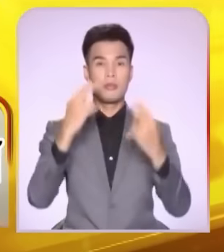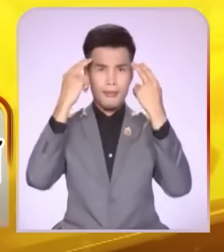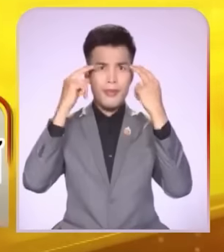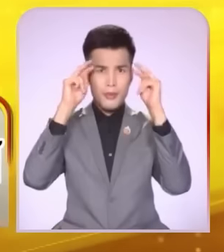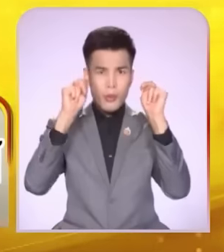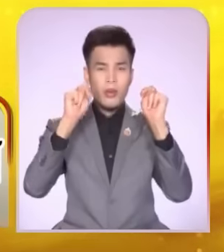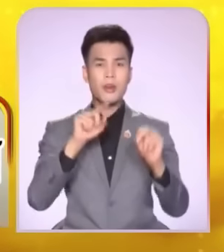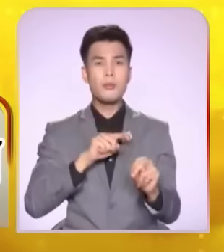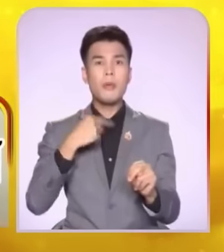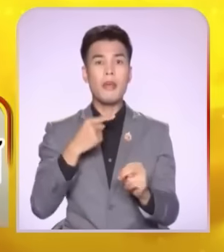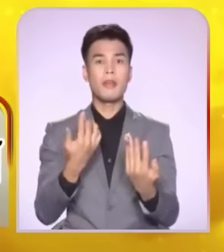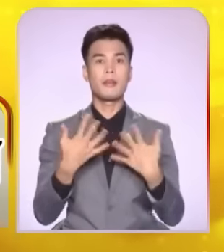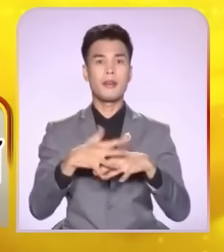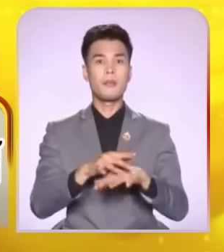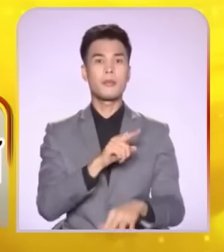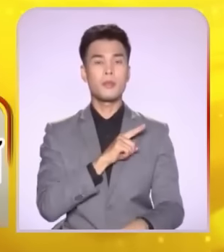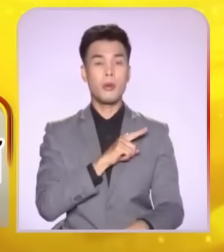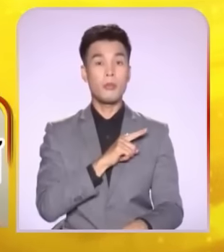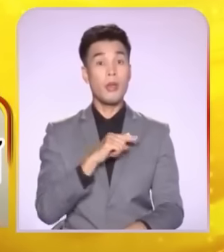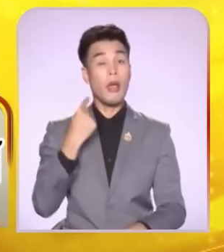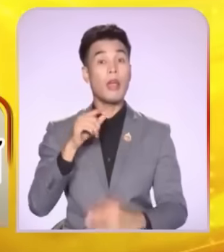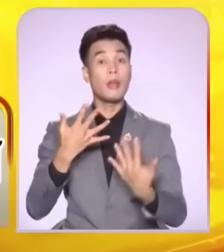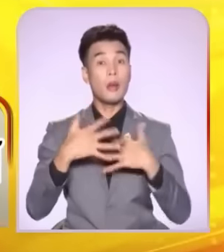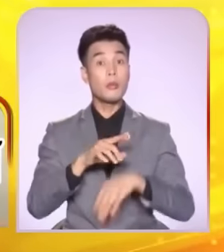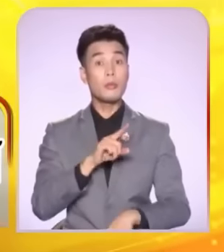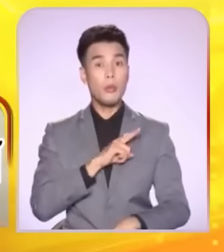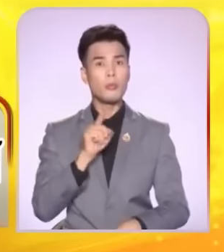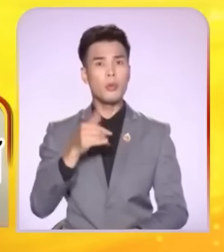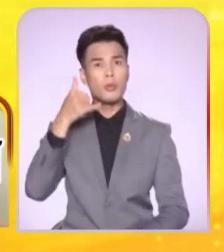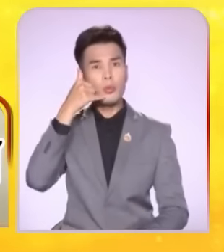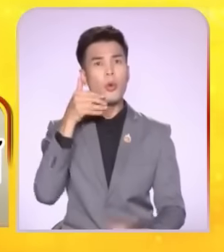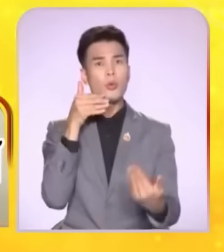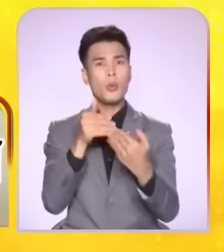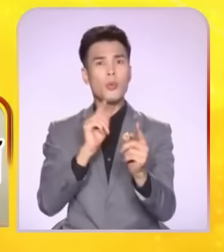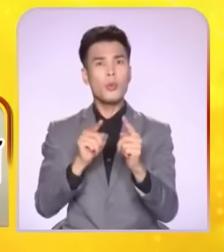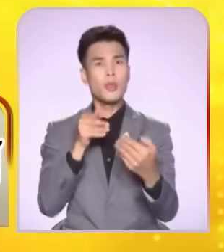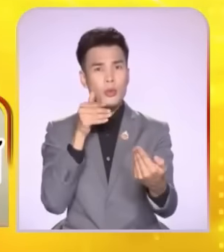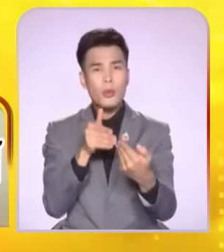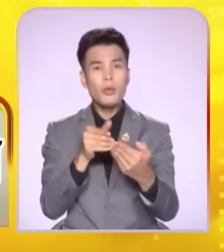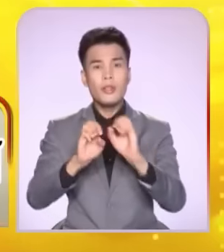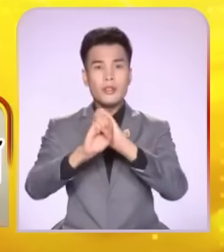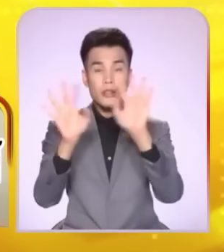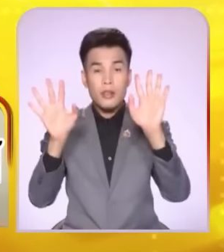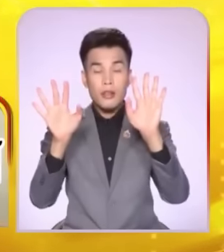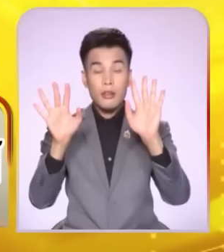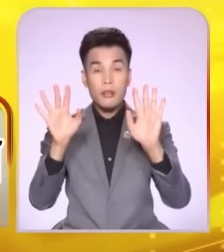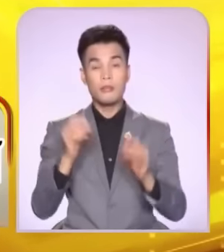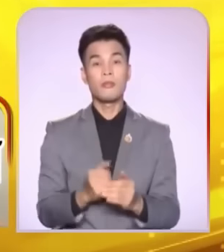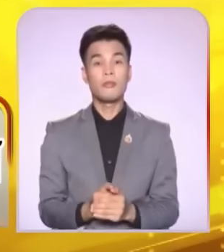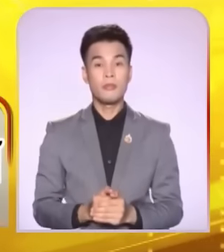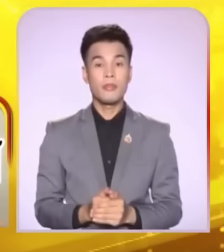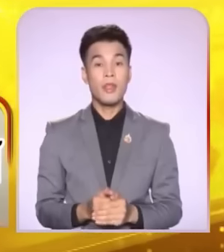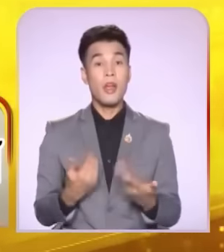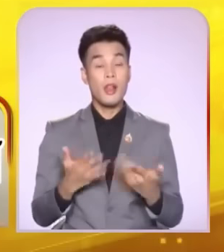ใครเป็นผู้ประสานงานเพราะฉะนั้นเมื่อตั้งใครเป็นผู้ประสานงานแล้วก็ต้องโทรศัพท์ไปคุยกับคนนั้นมันถึงจะมีความชัดเจนนอกจากนี้ค่